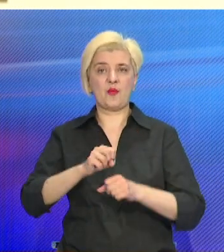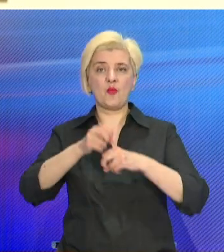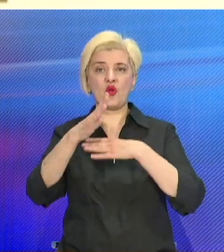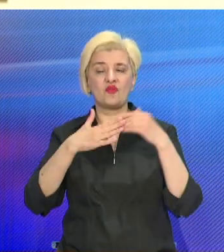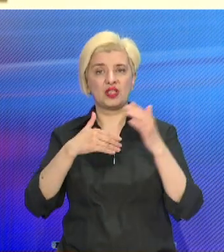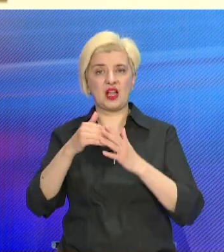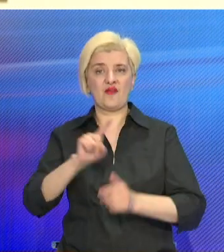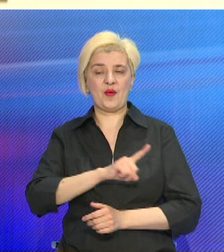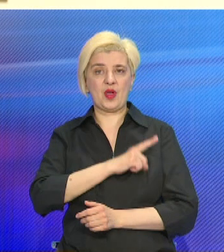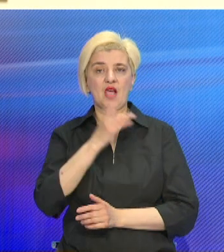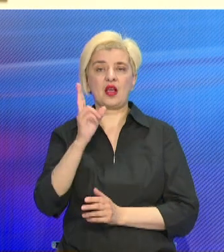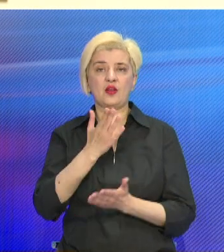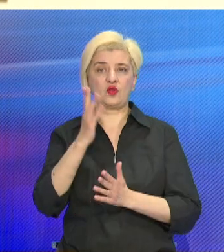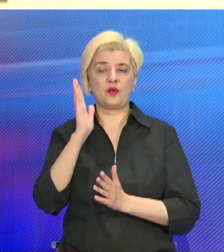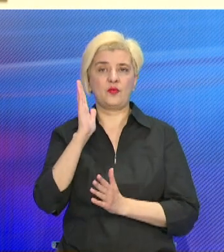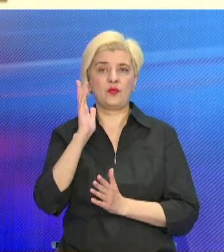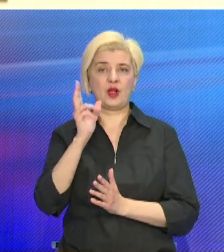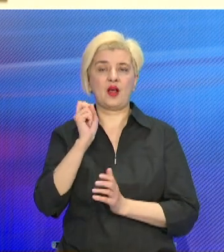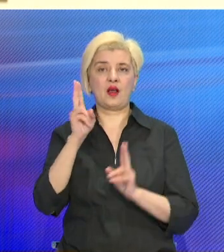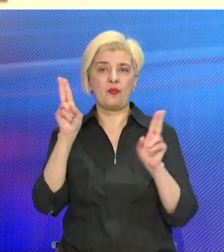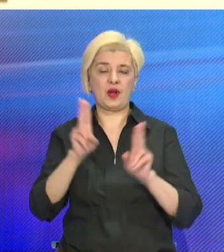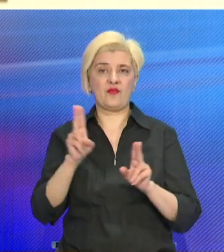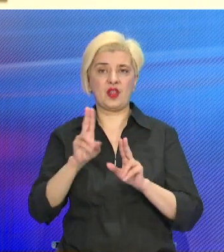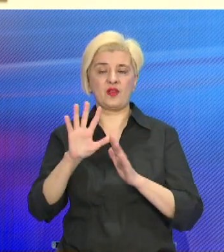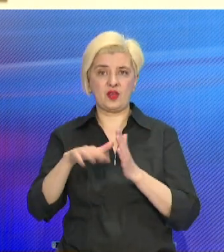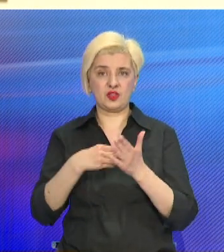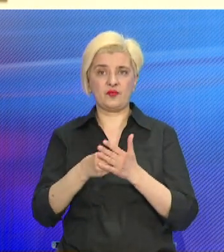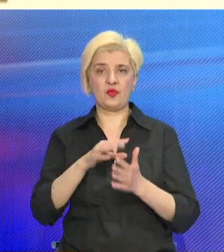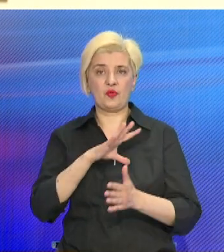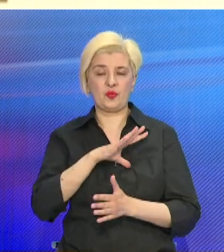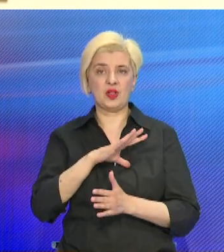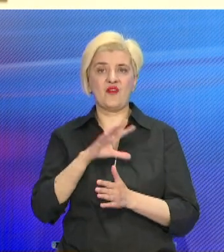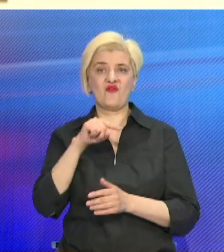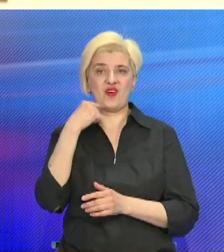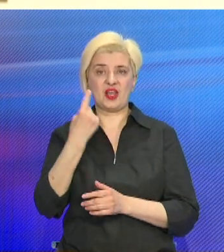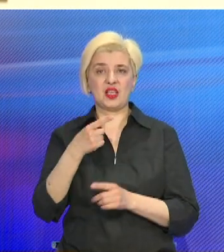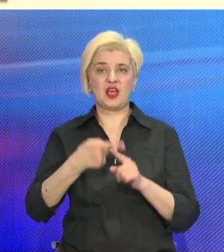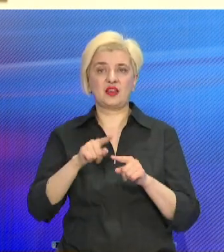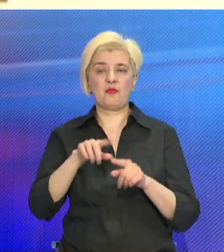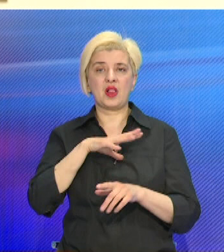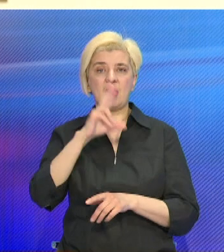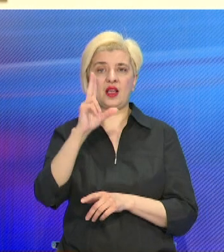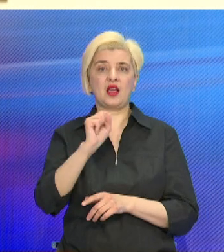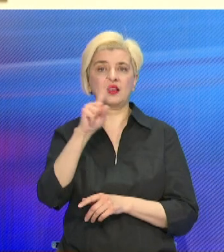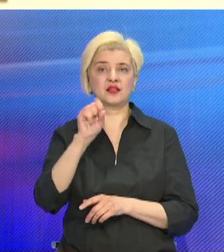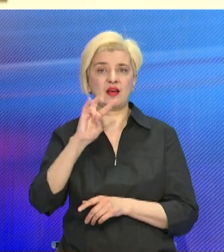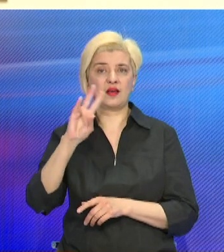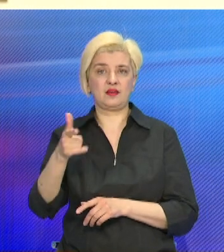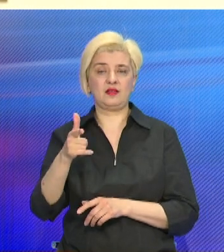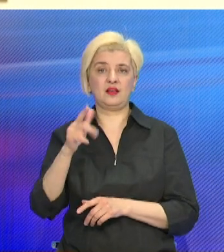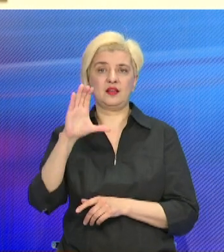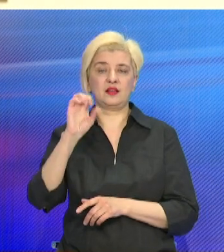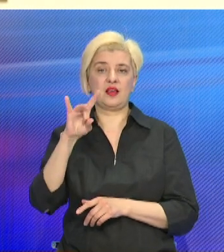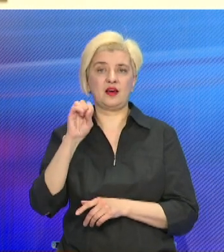который, ну, как правило, проходил до этой поры в России. Это было и Казань, и город Саранск в прошлом